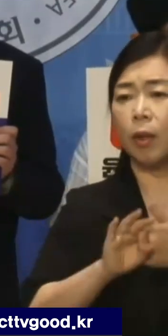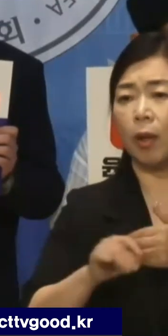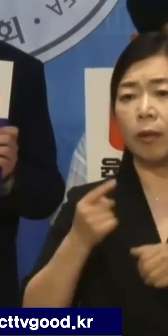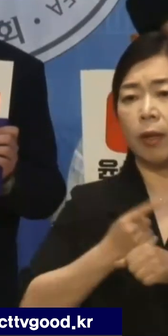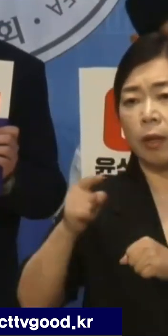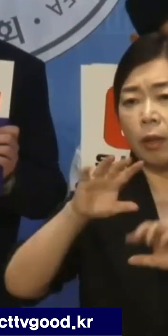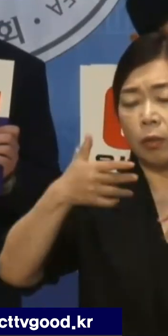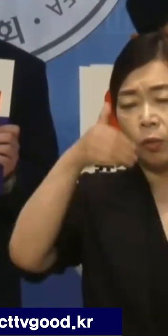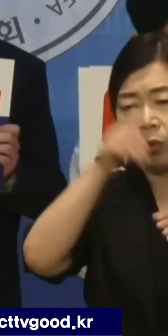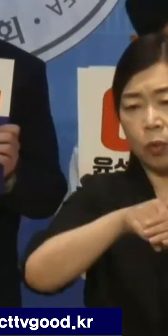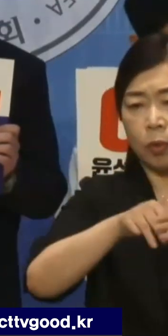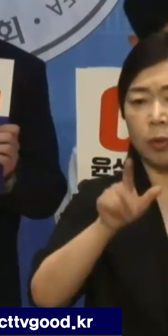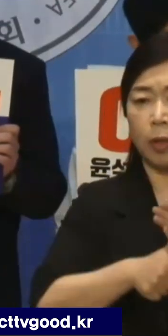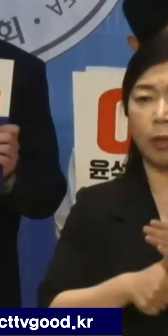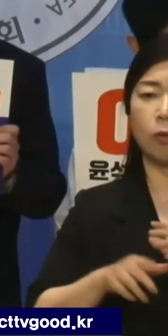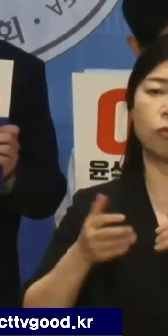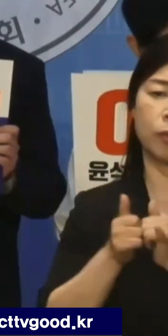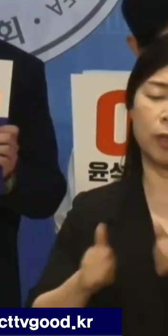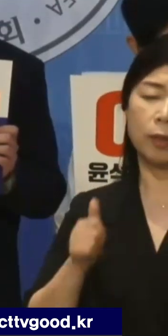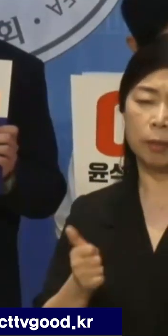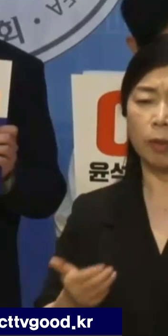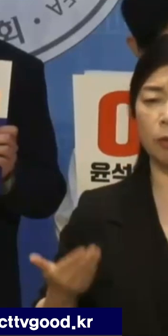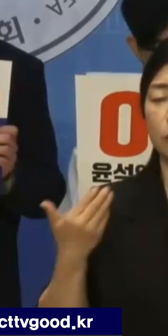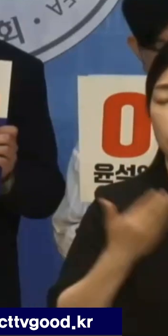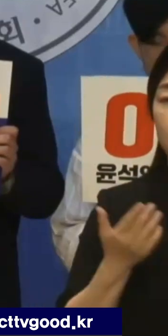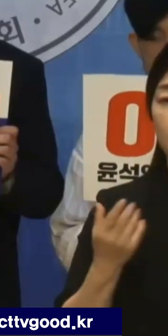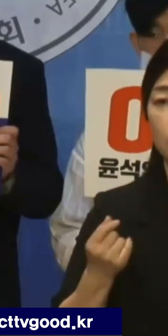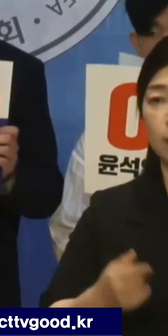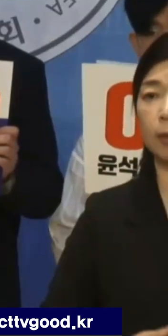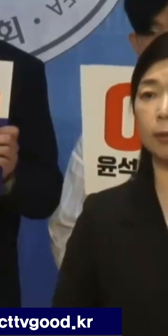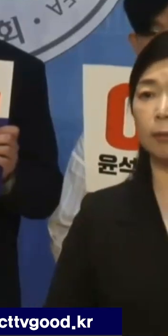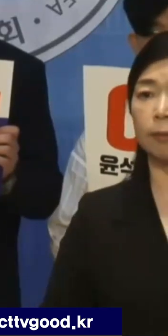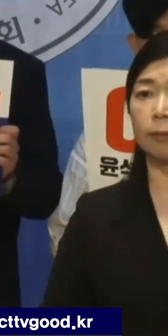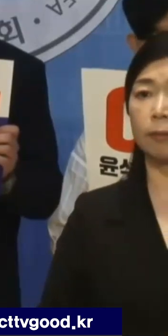내년 총선에서 국민의 준엄한 심판만이 있을 것입니다.